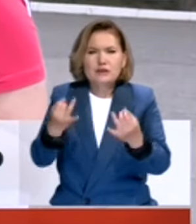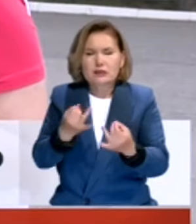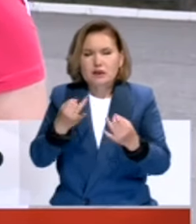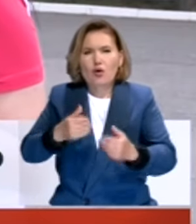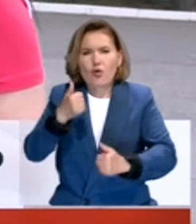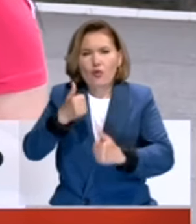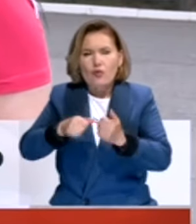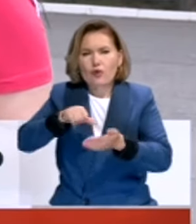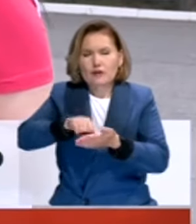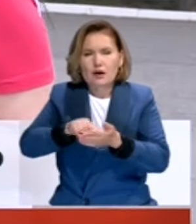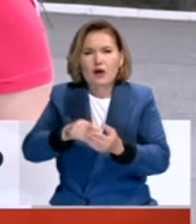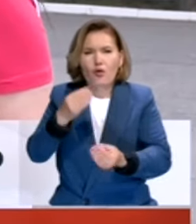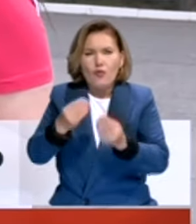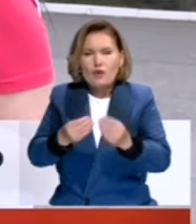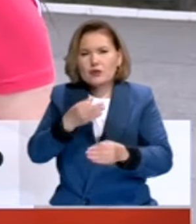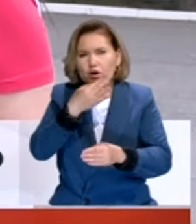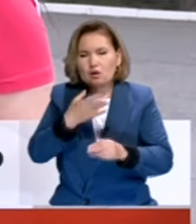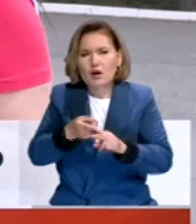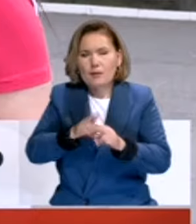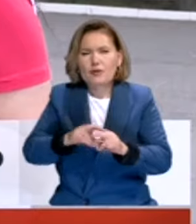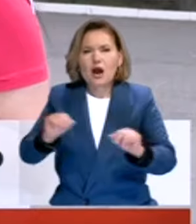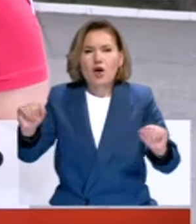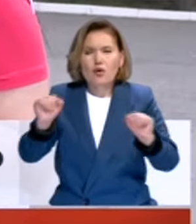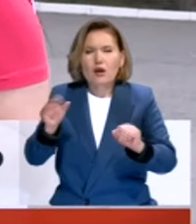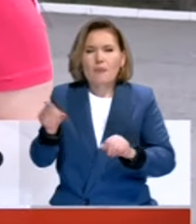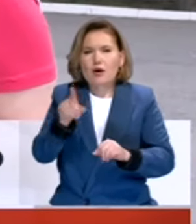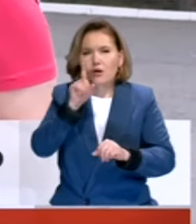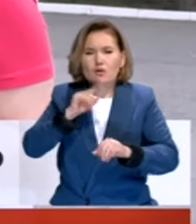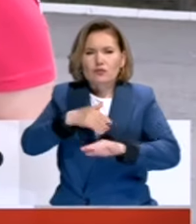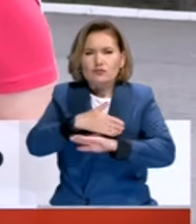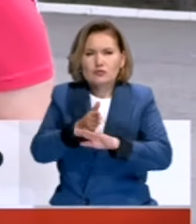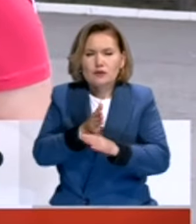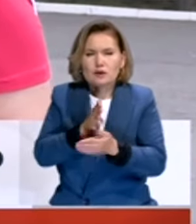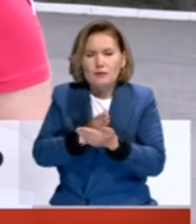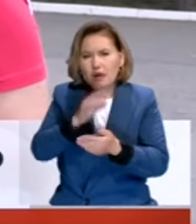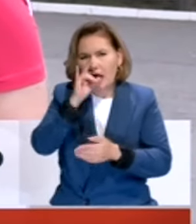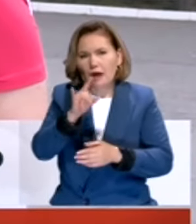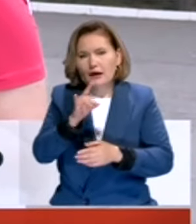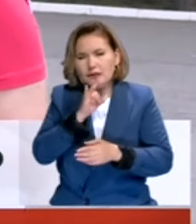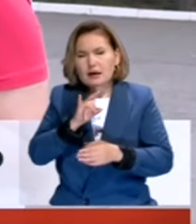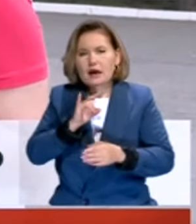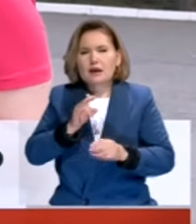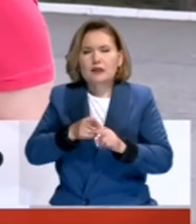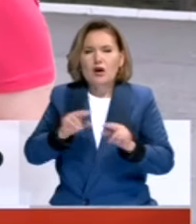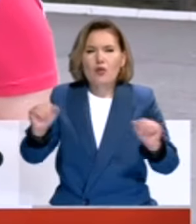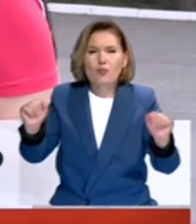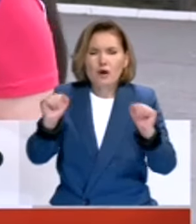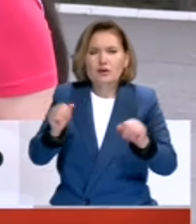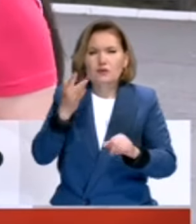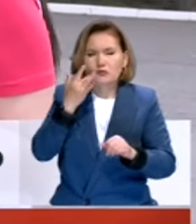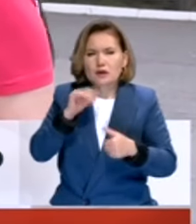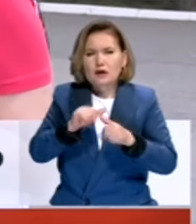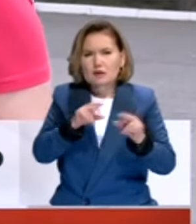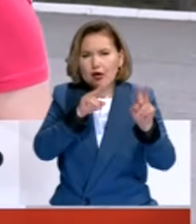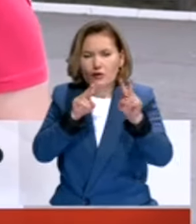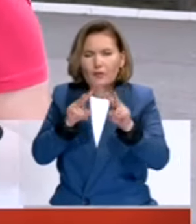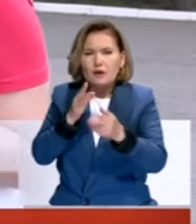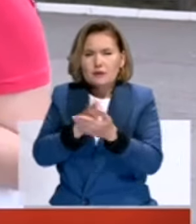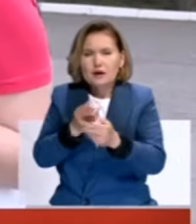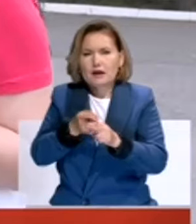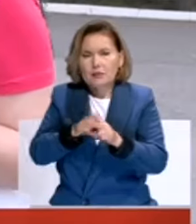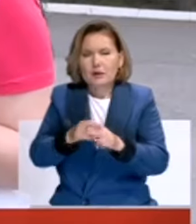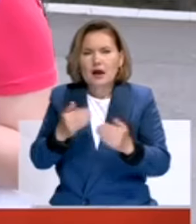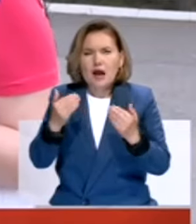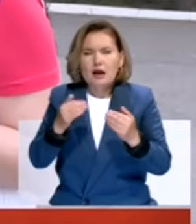қатыстым. Маған жарыс ұнады. Ойыншылар үшін мұнда барлық жағдай жасалған. Мен қазақстандық теннисшілердің ойынын үнемі қарап, бақылап жүрем.